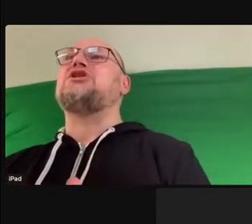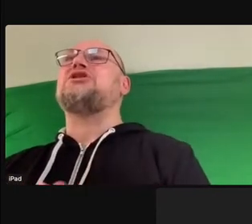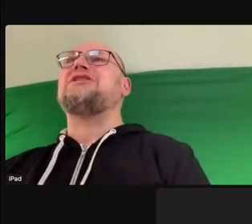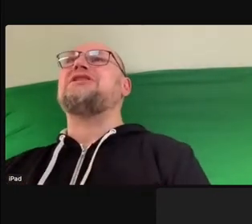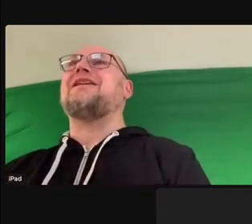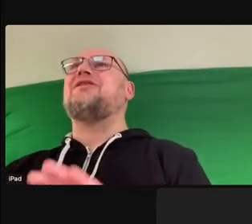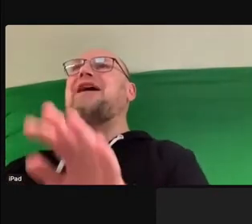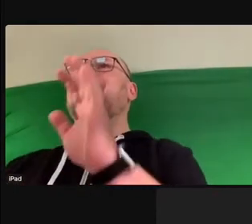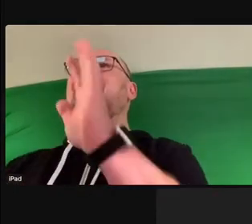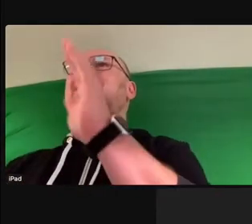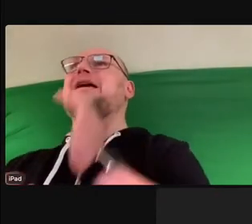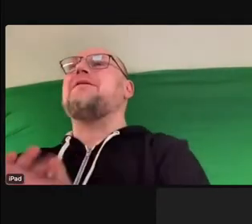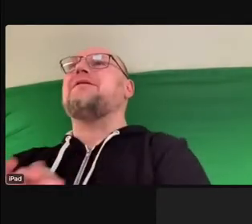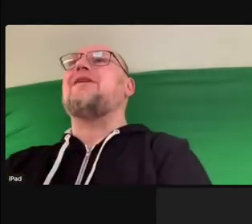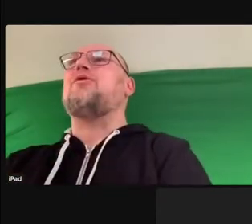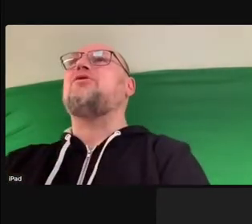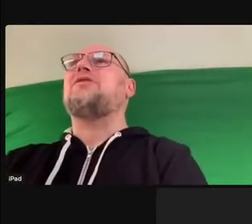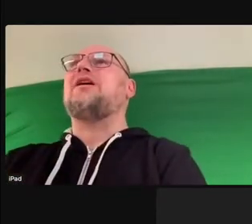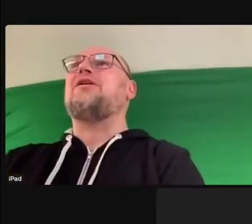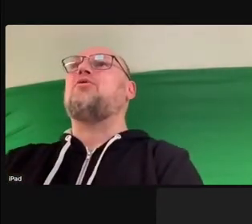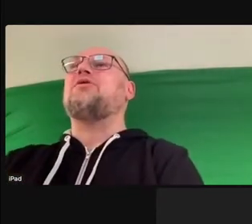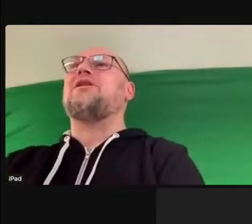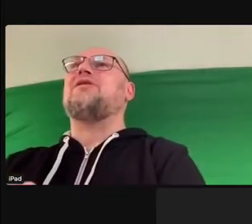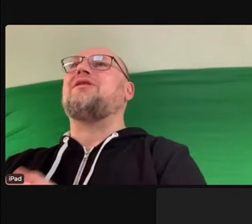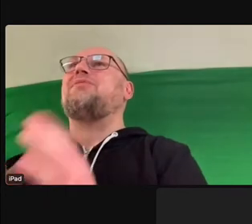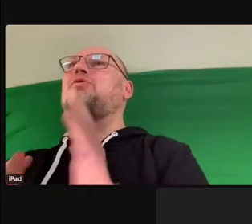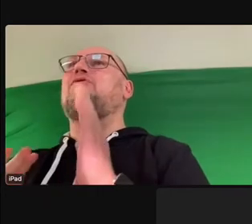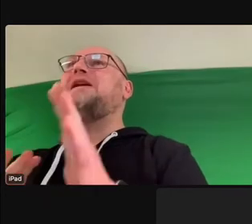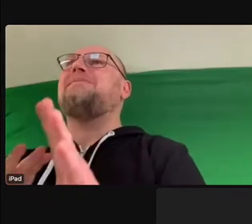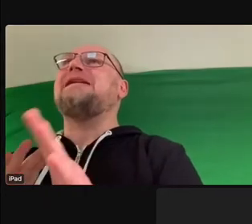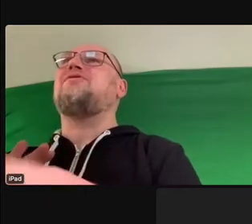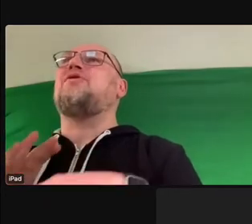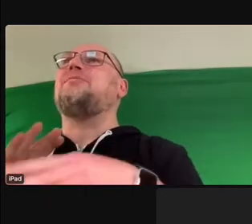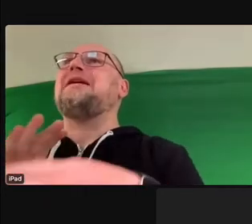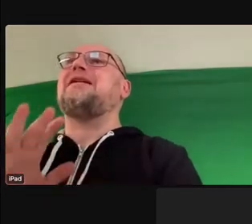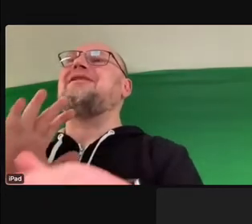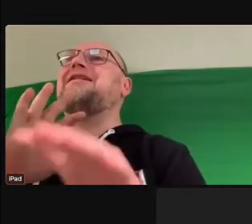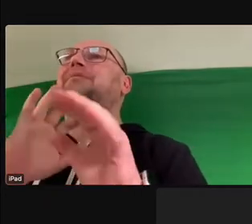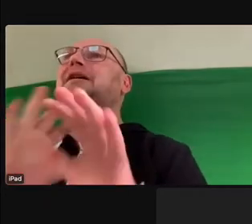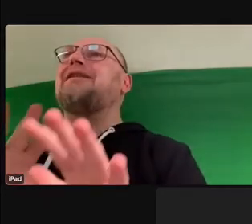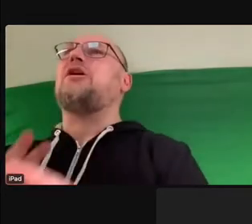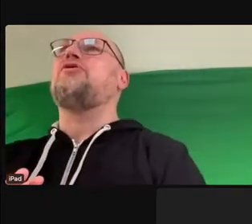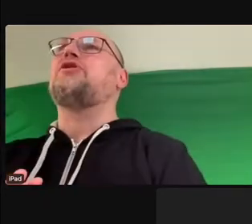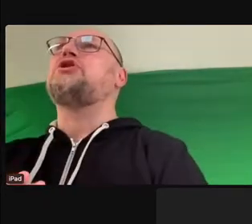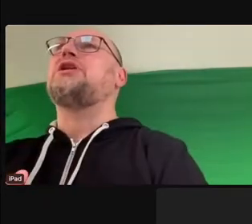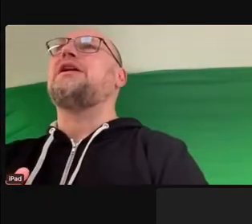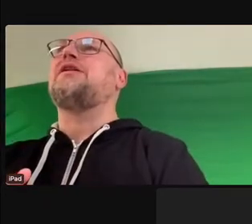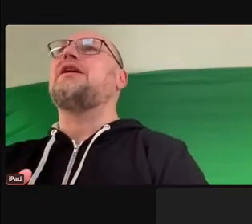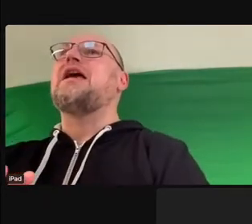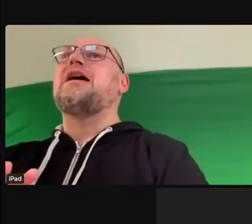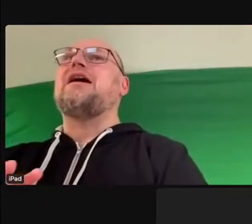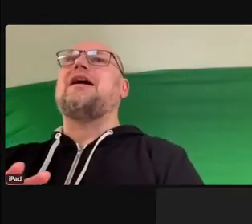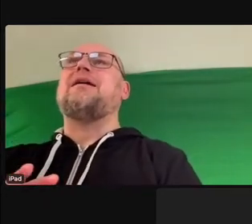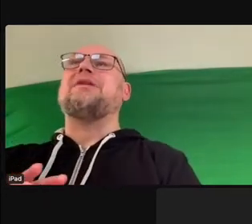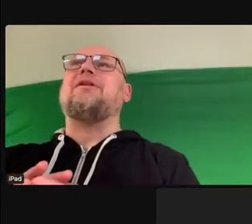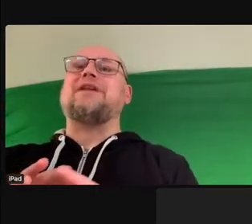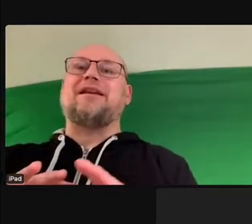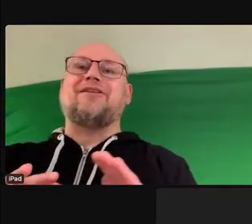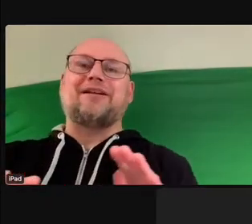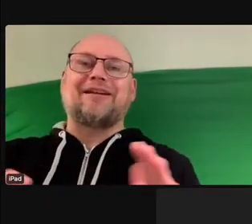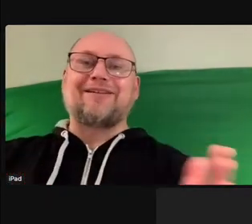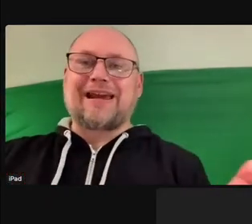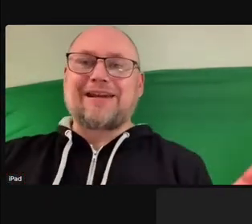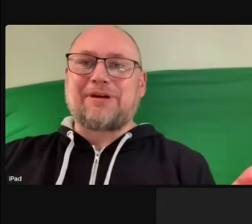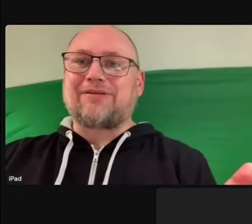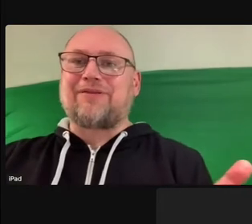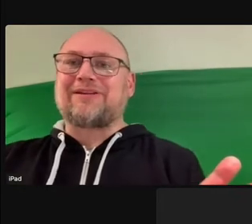gestartet. Einmal der Host-Account, das ist das Profilbild von mir, dass die Kamera jetzt ausgeschaltet. Dann auf der